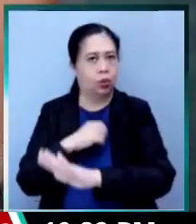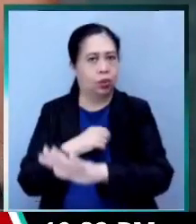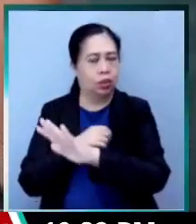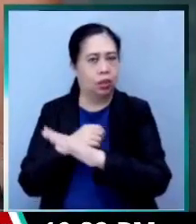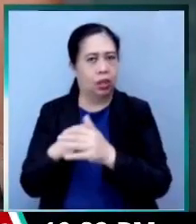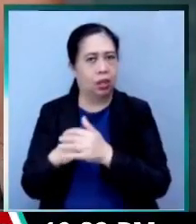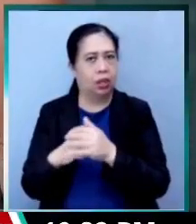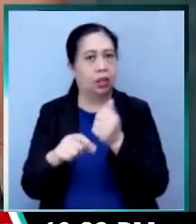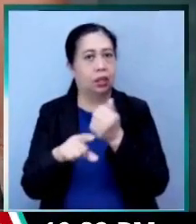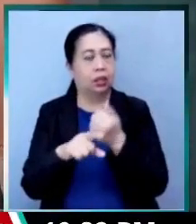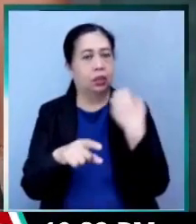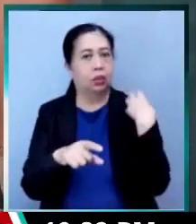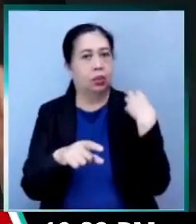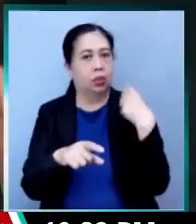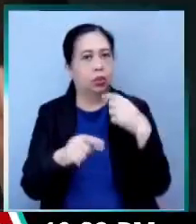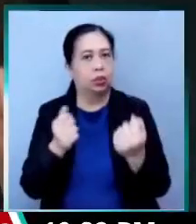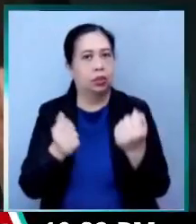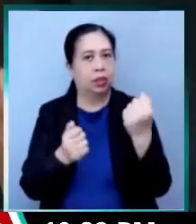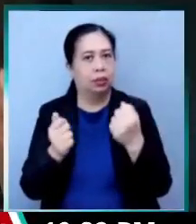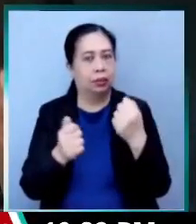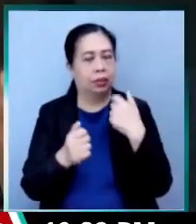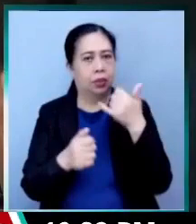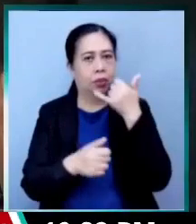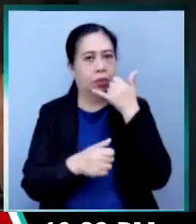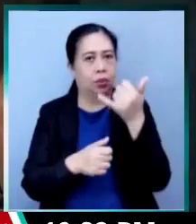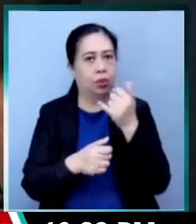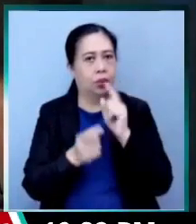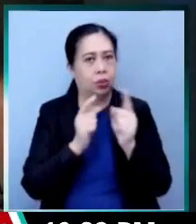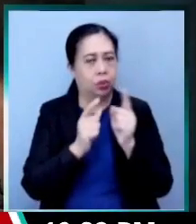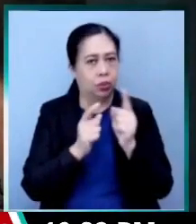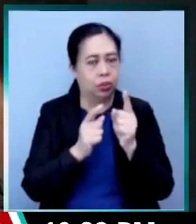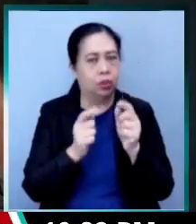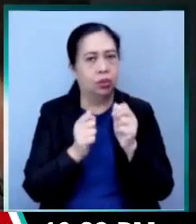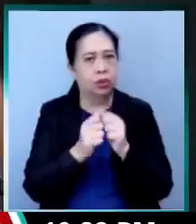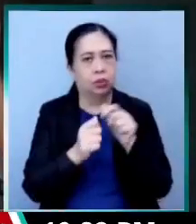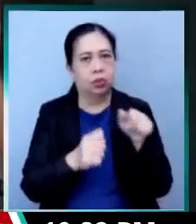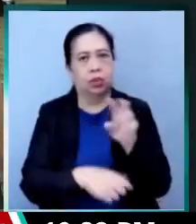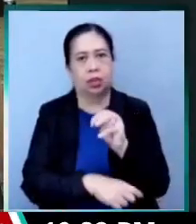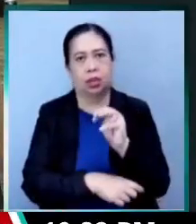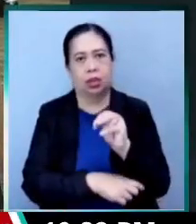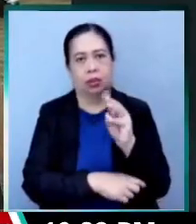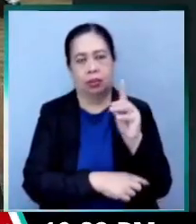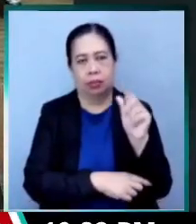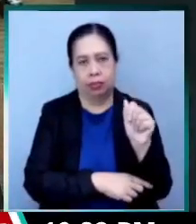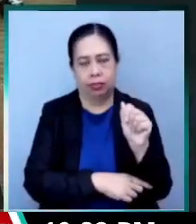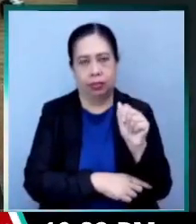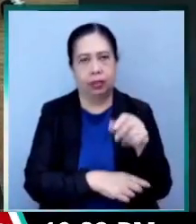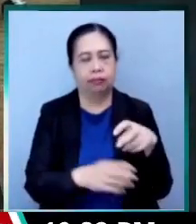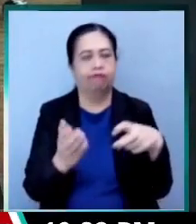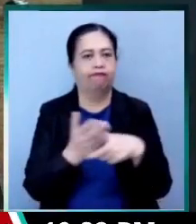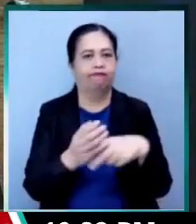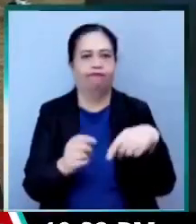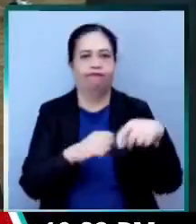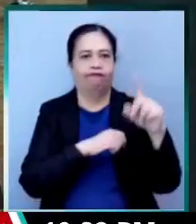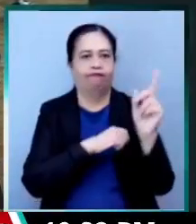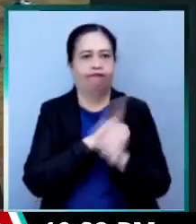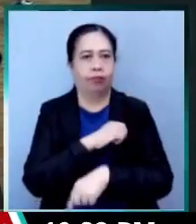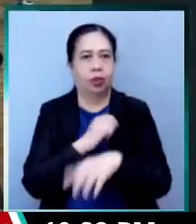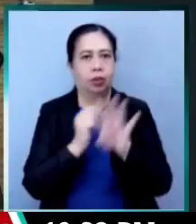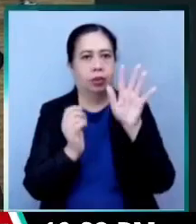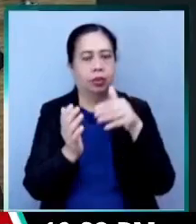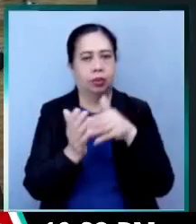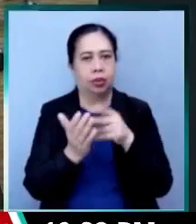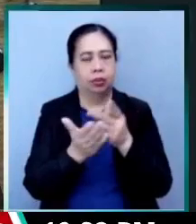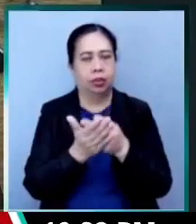daw ng mga driver ang tumawag at nakipag-usap sa MMDA. Tiniketan at pinagmulta ng 5,000 piso ang bawat isa